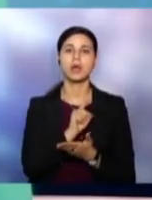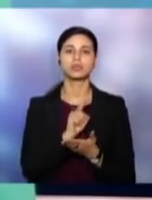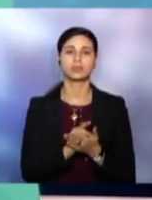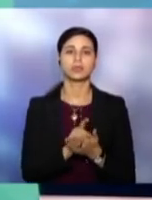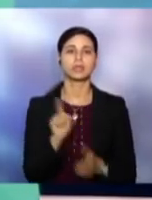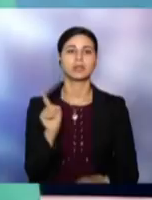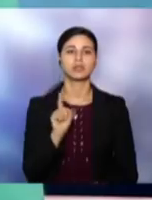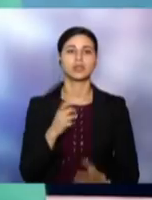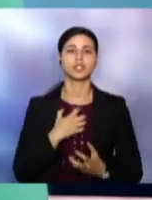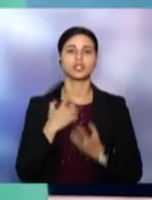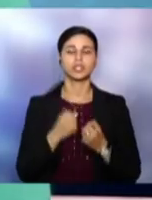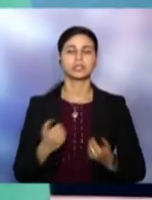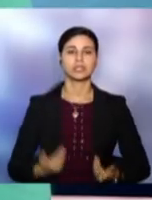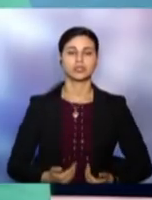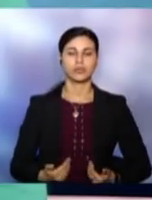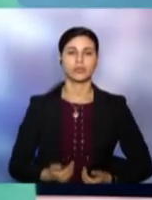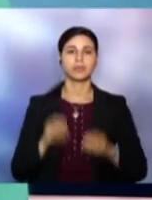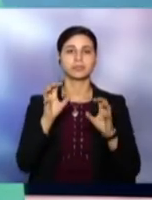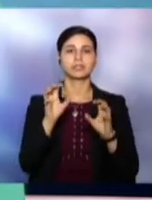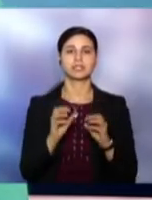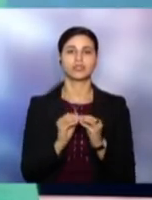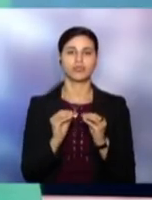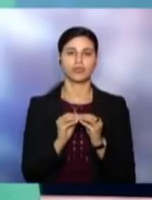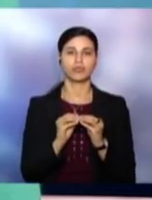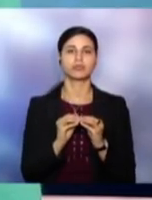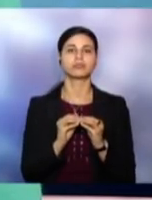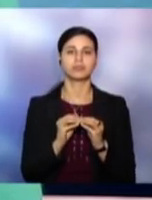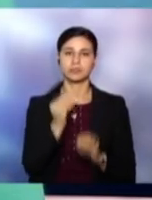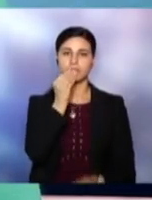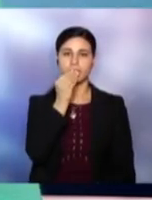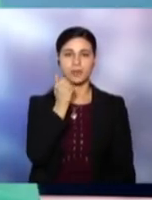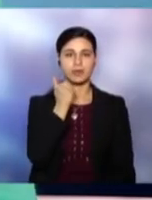რომ ჯანსაღი ცხოვრების წესი შევინარჩუნოთ,